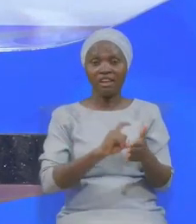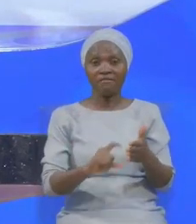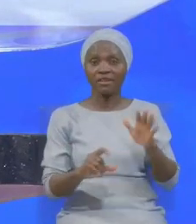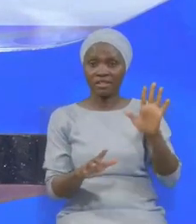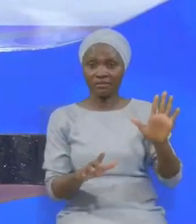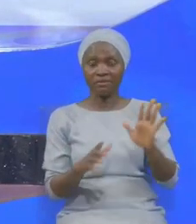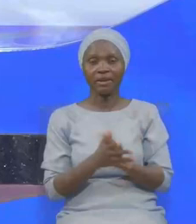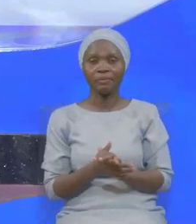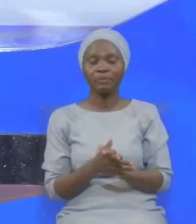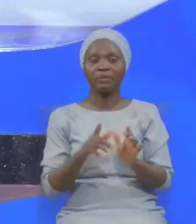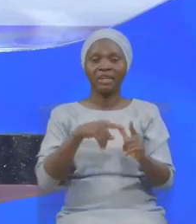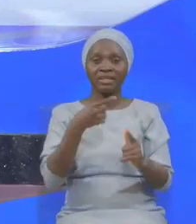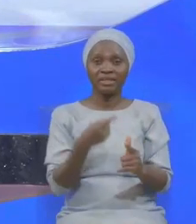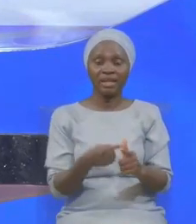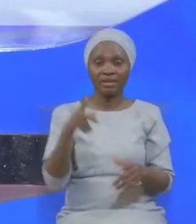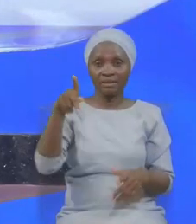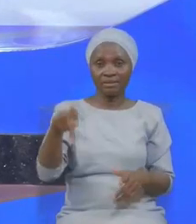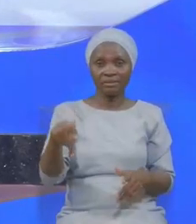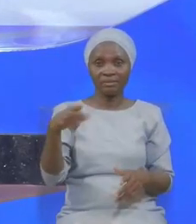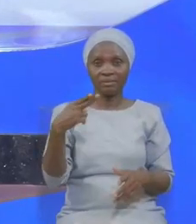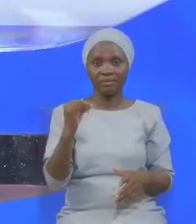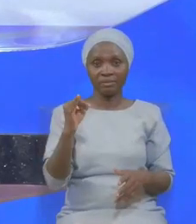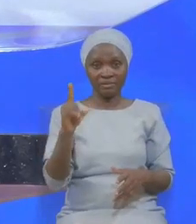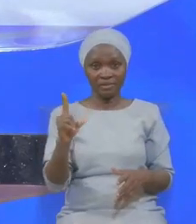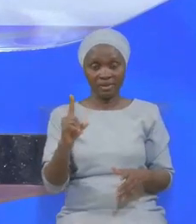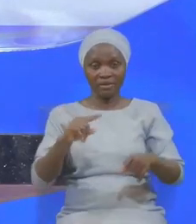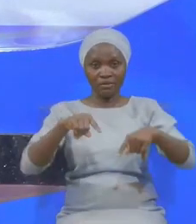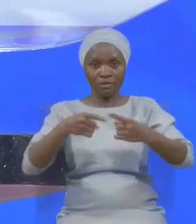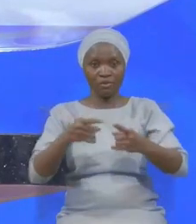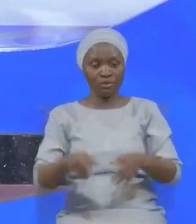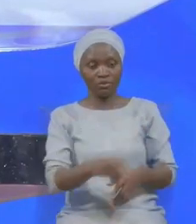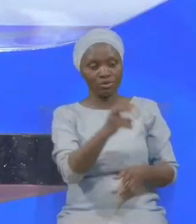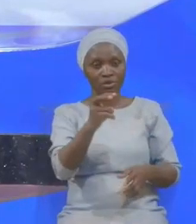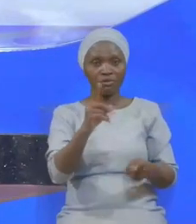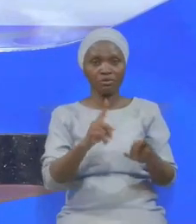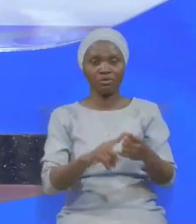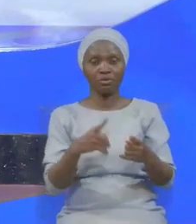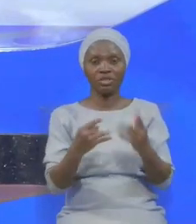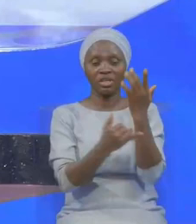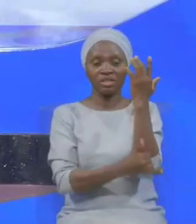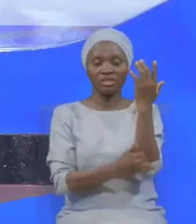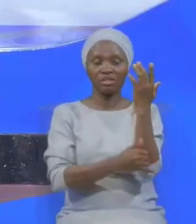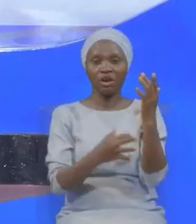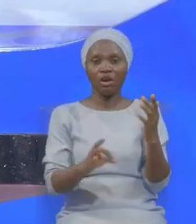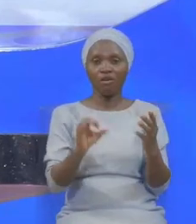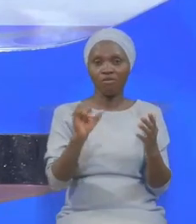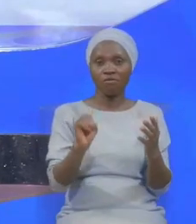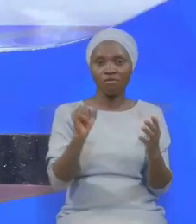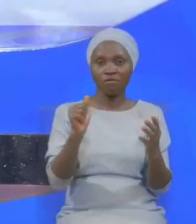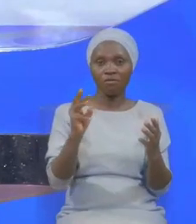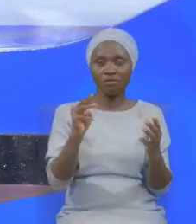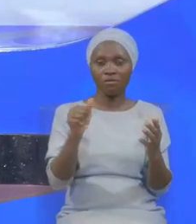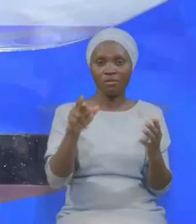verset 5. Philippe étant descendu dans la ville de Samarie, ce soir nous sommes venus